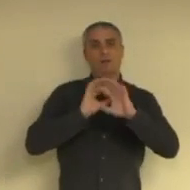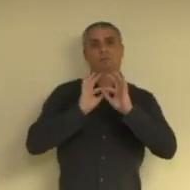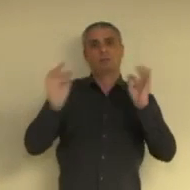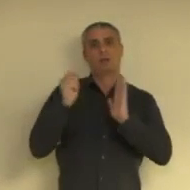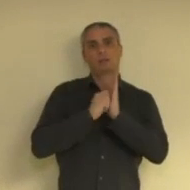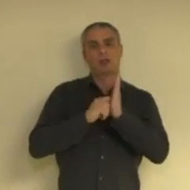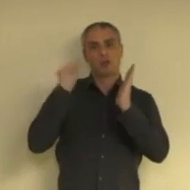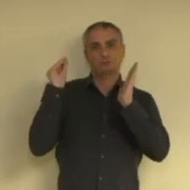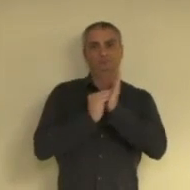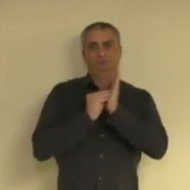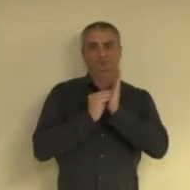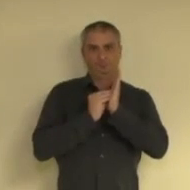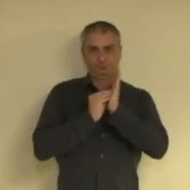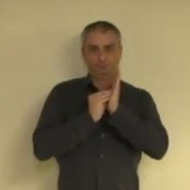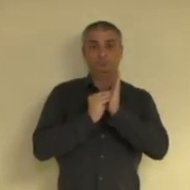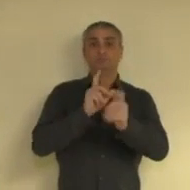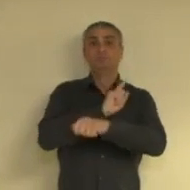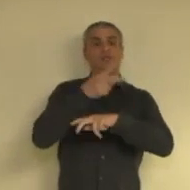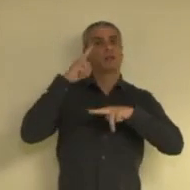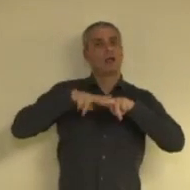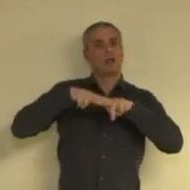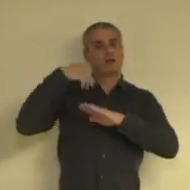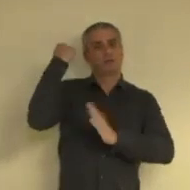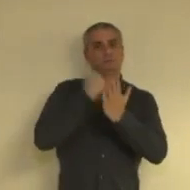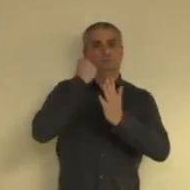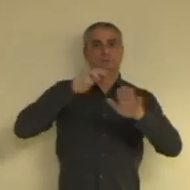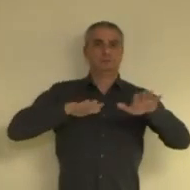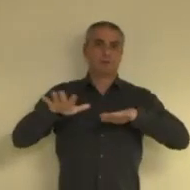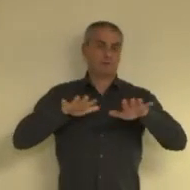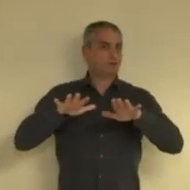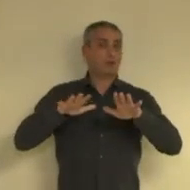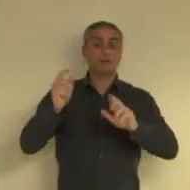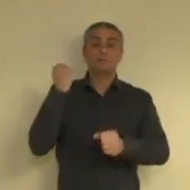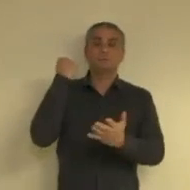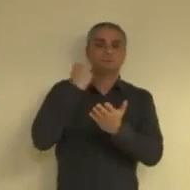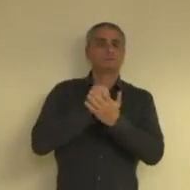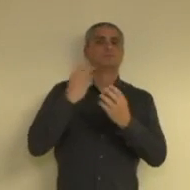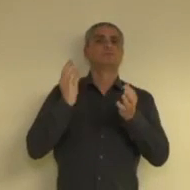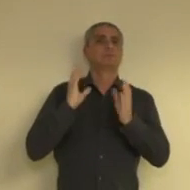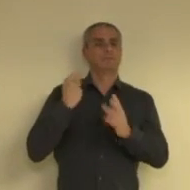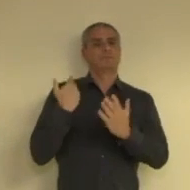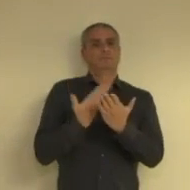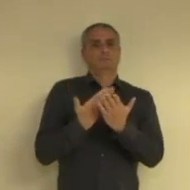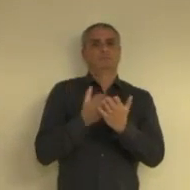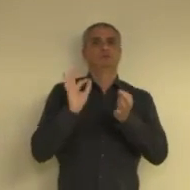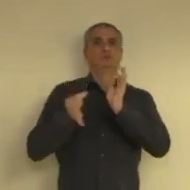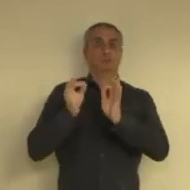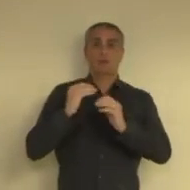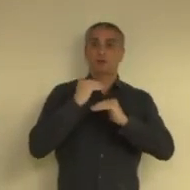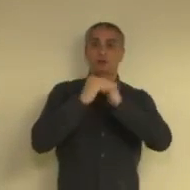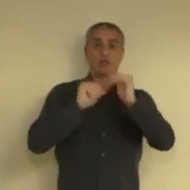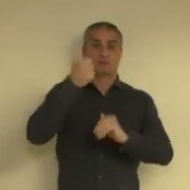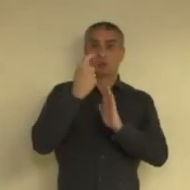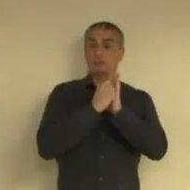התקנות הללו ייכנסו לתוקפן מיד לאחר שיושרו בממשלה. הן מגובות משפטית. בשלב